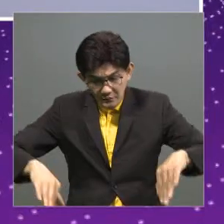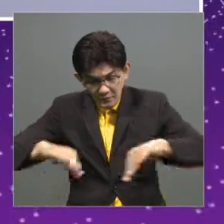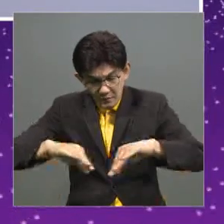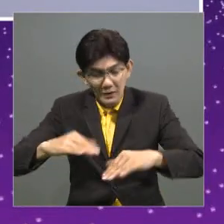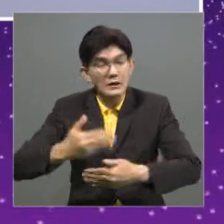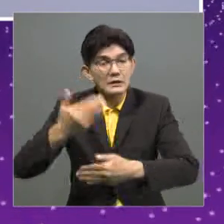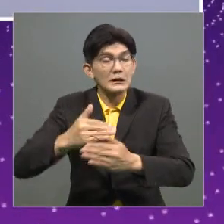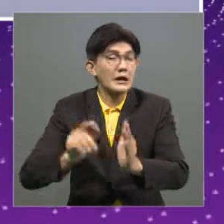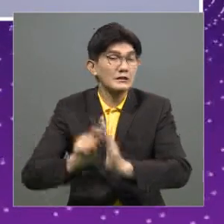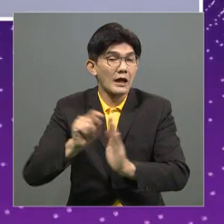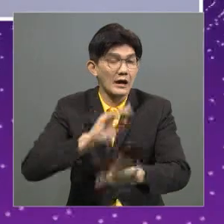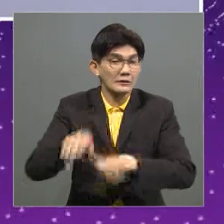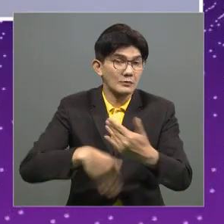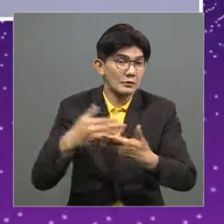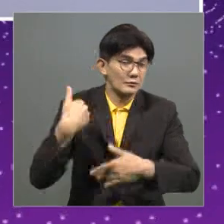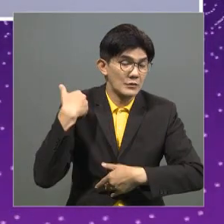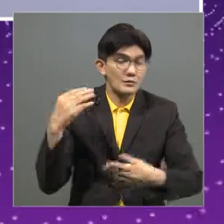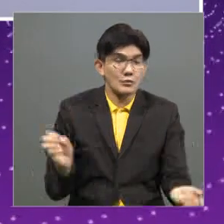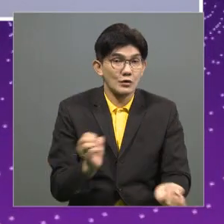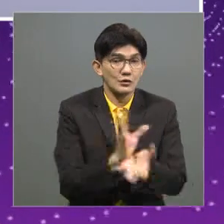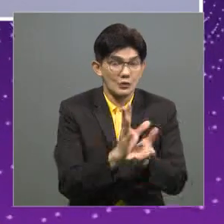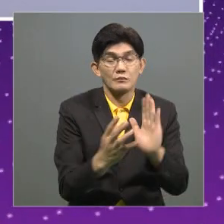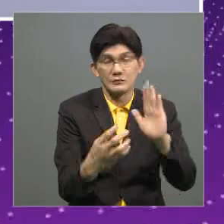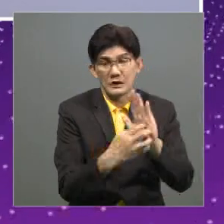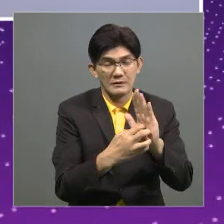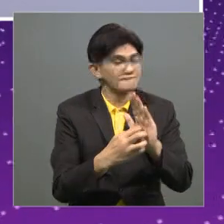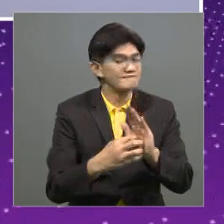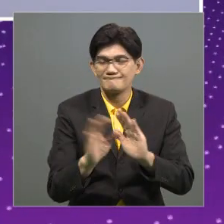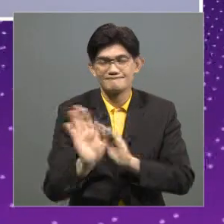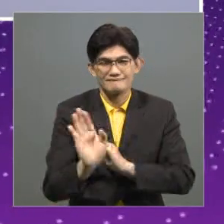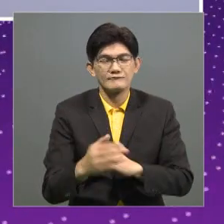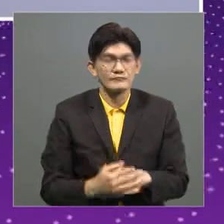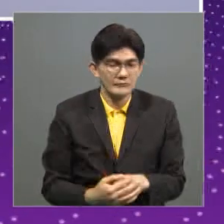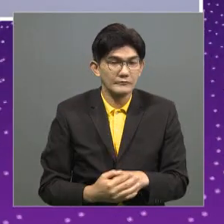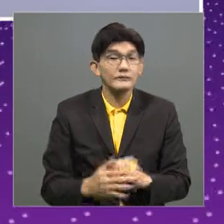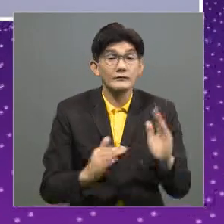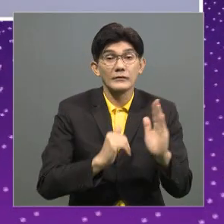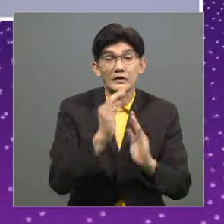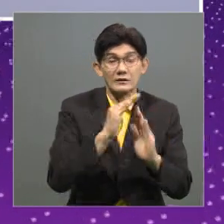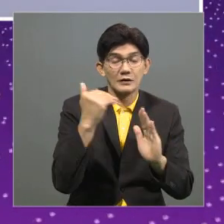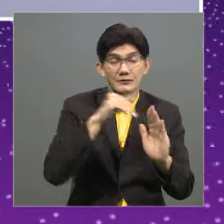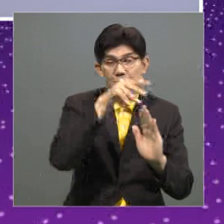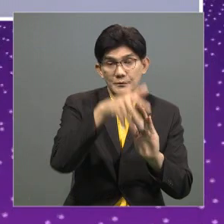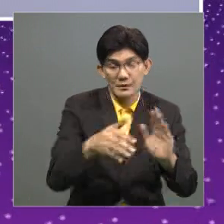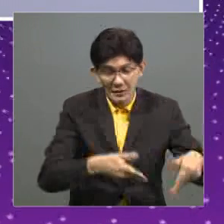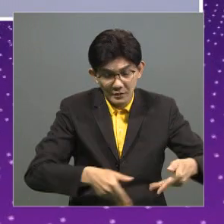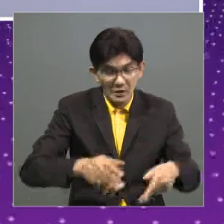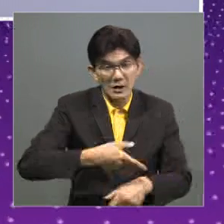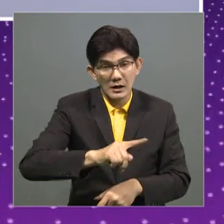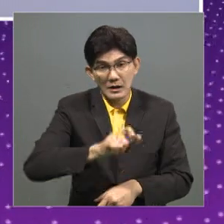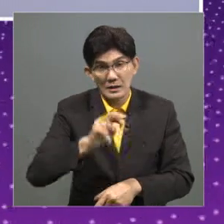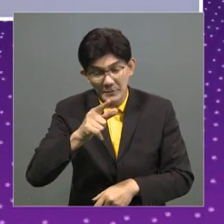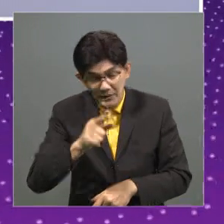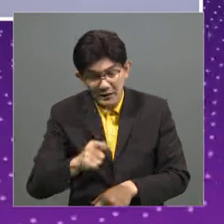ากทั้งหมดนะครับน้ำมวลนี้จะไม่ส่งผลกระทบต่อพื้นที่ภาคกลางนะครับส่วนน้ำเหนือนะครับที่มาจากปิงวังยมน่าน